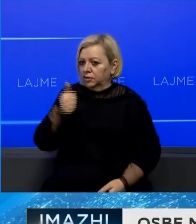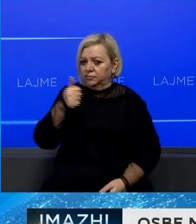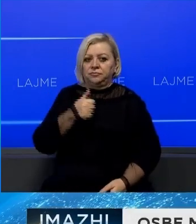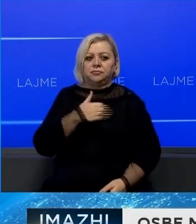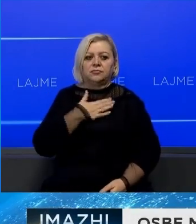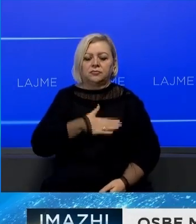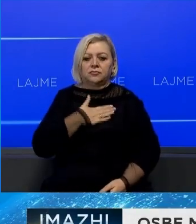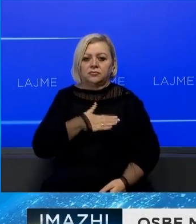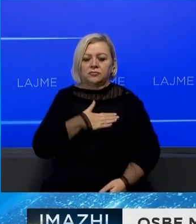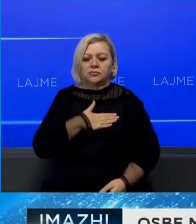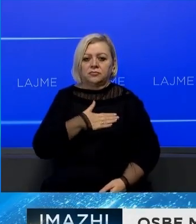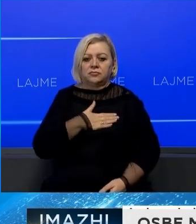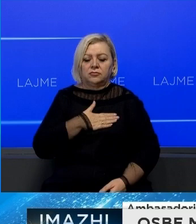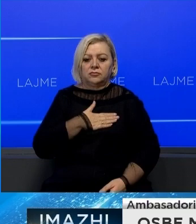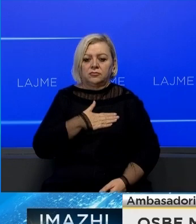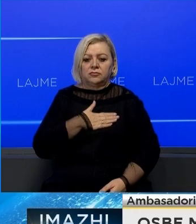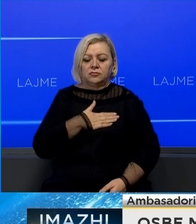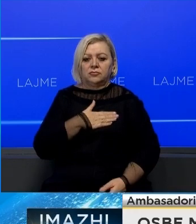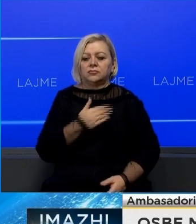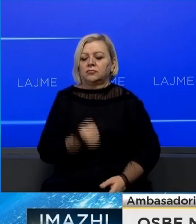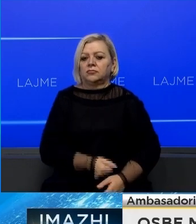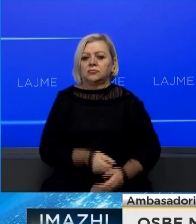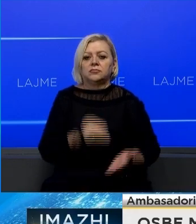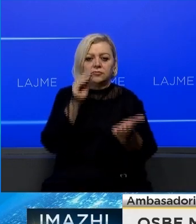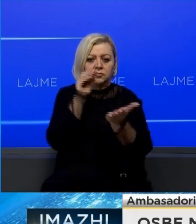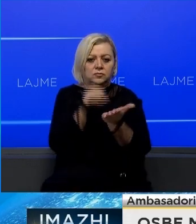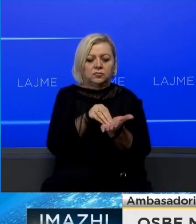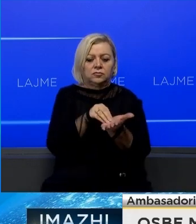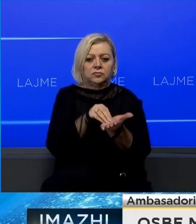doja që të shënoj